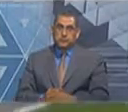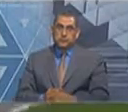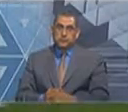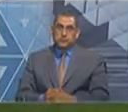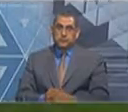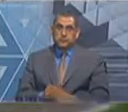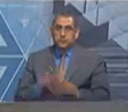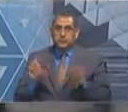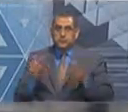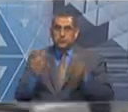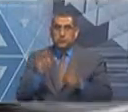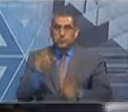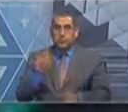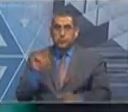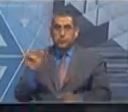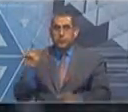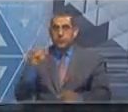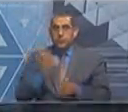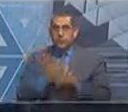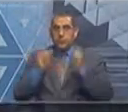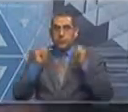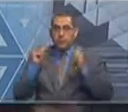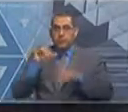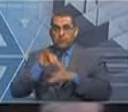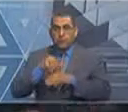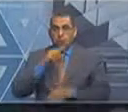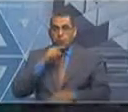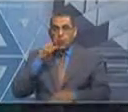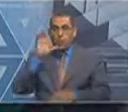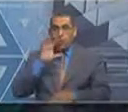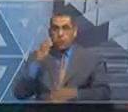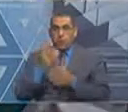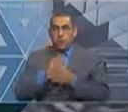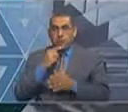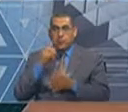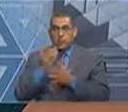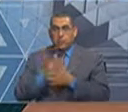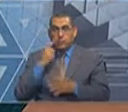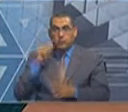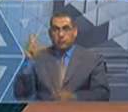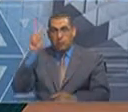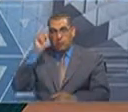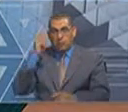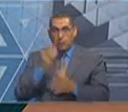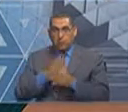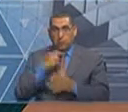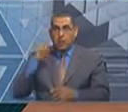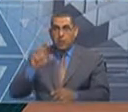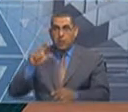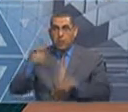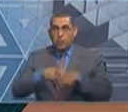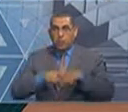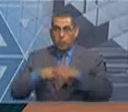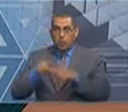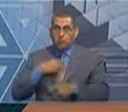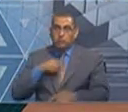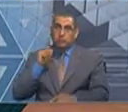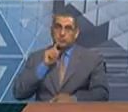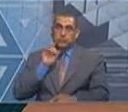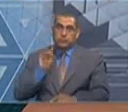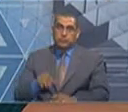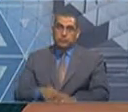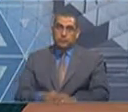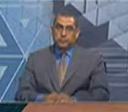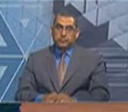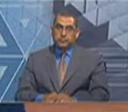اعتقال مئات الأشخاص على خلفية احتجاجات بيلاروسيا وأوروبا تؤكد أنها لا تعترف بلوكاشينكو زعيما شرعيا للبلاد.